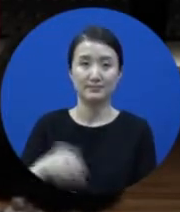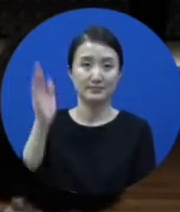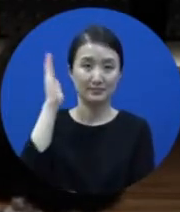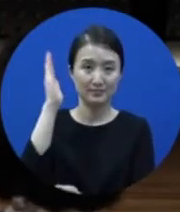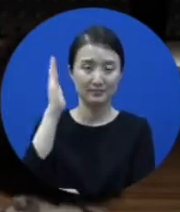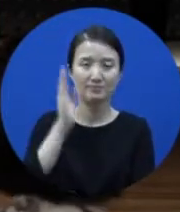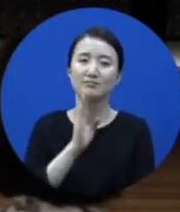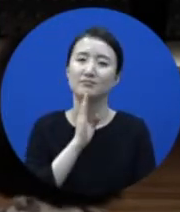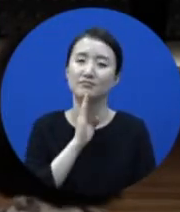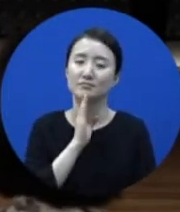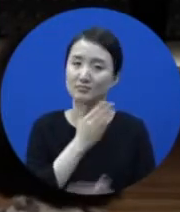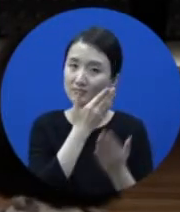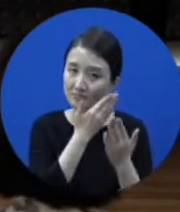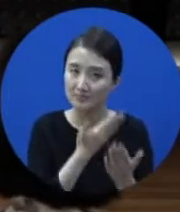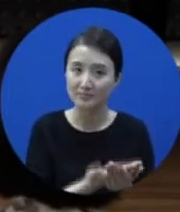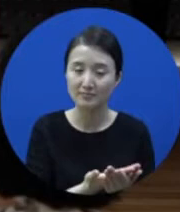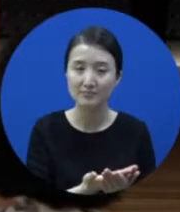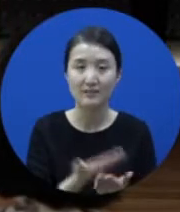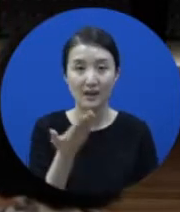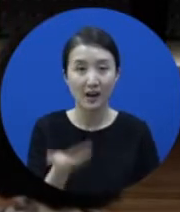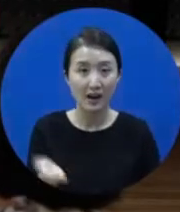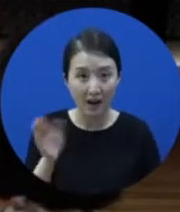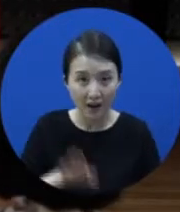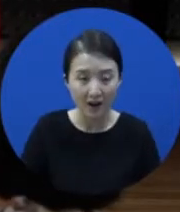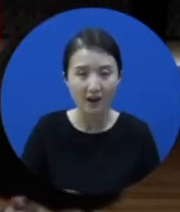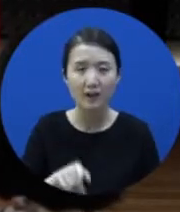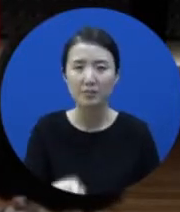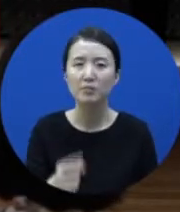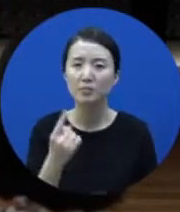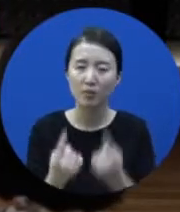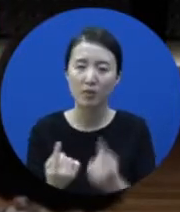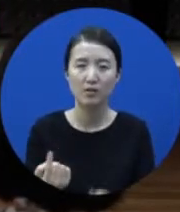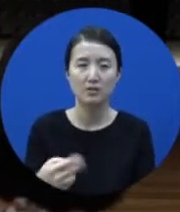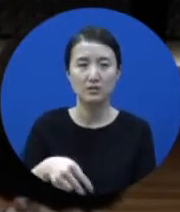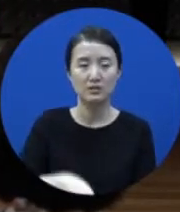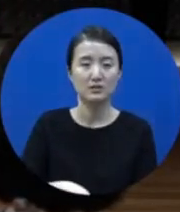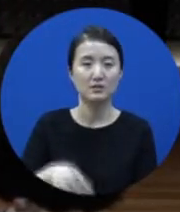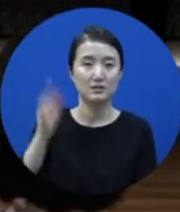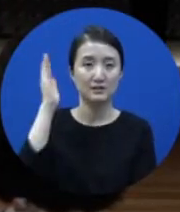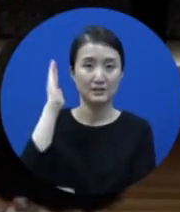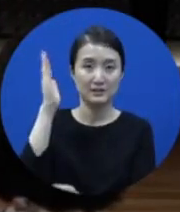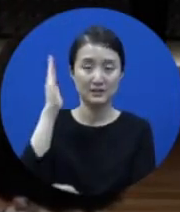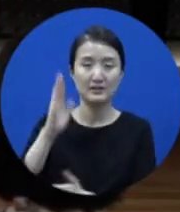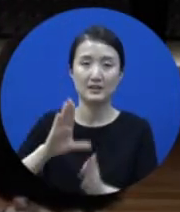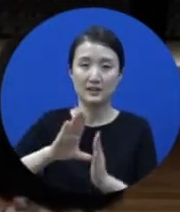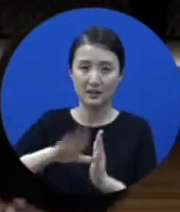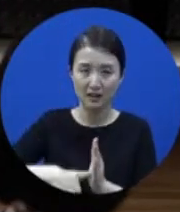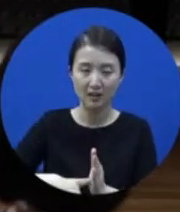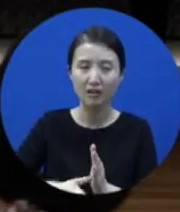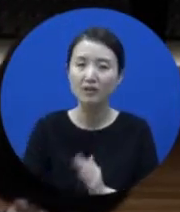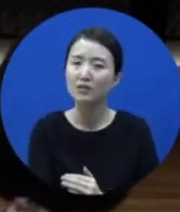상대가 어떤 반응을 보일 것인가 여기까지도 생각을 하고 준비를 하시는 게 너무나 중요합니다. 네.